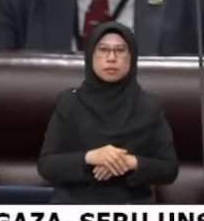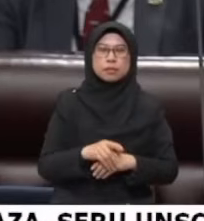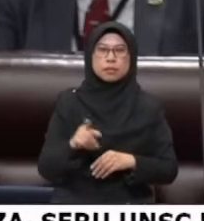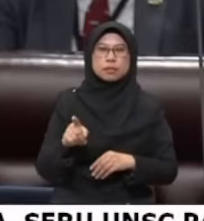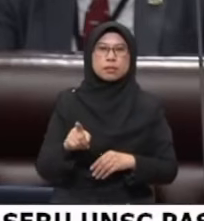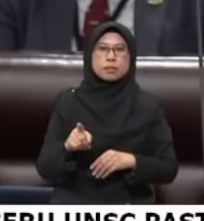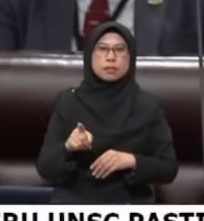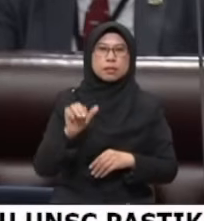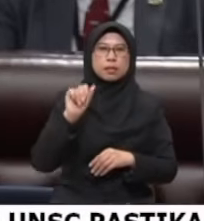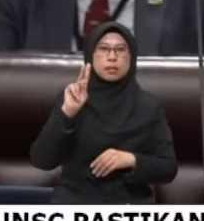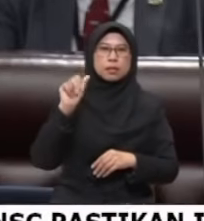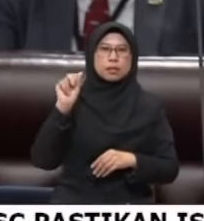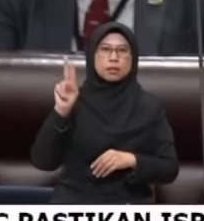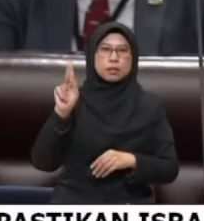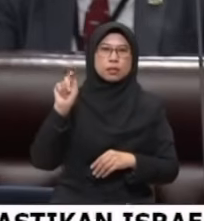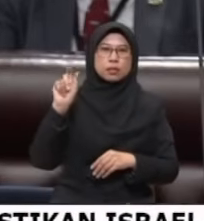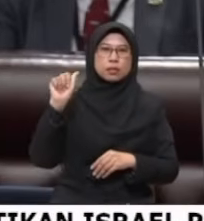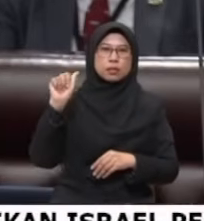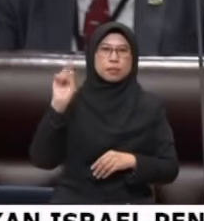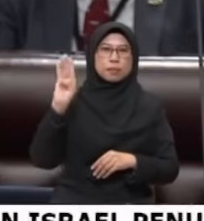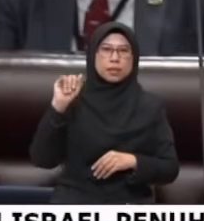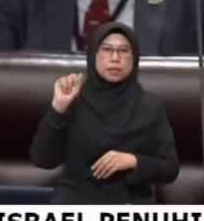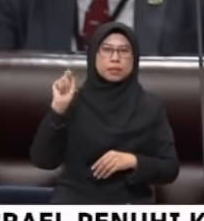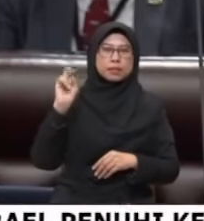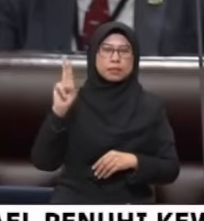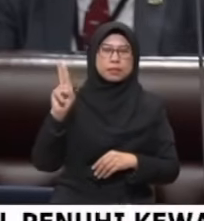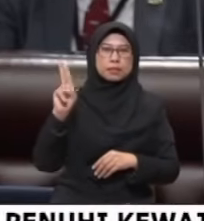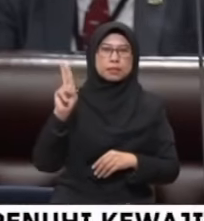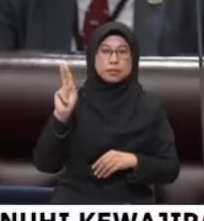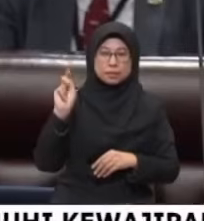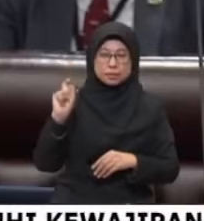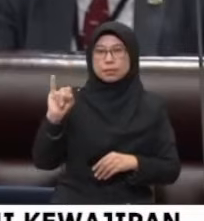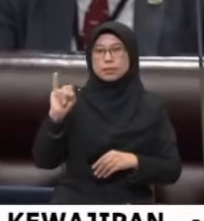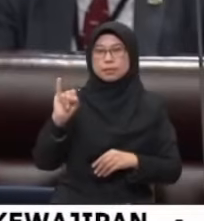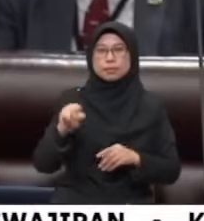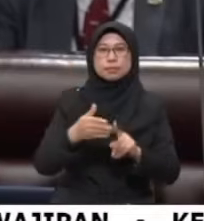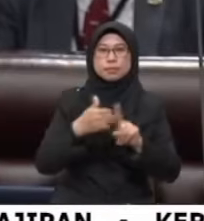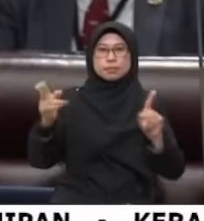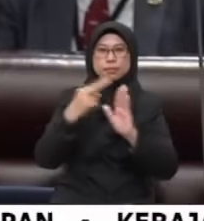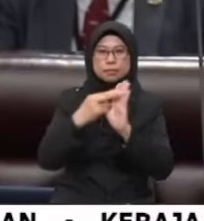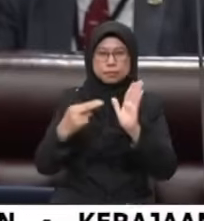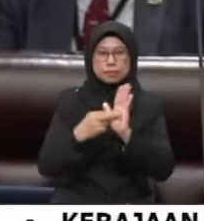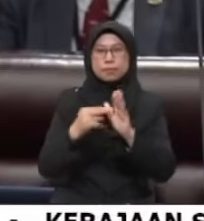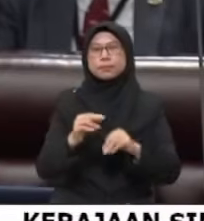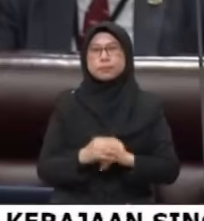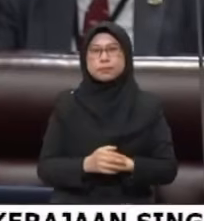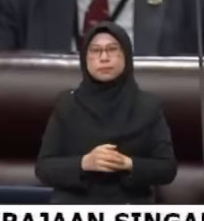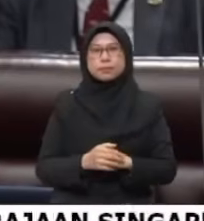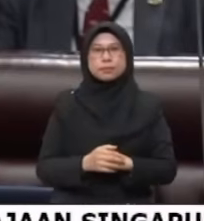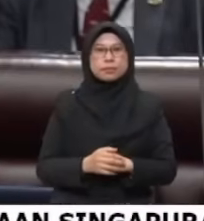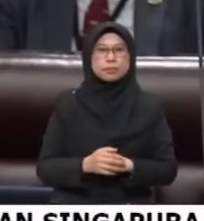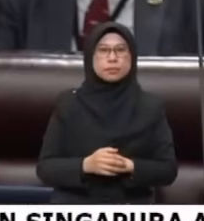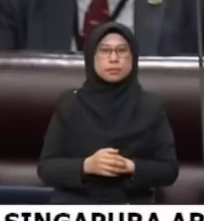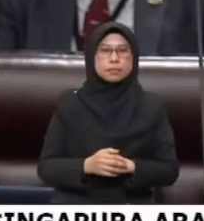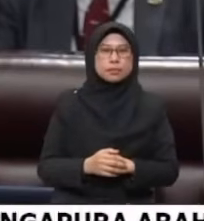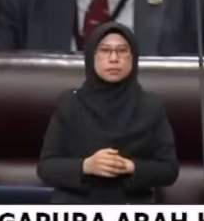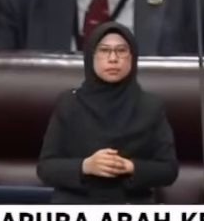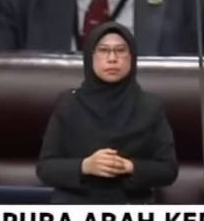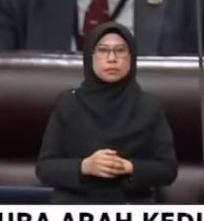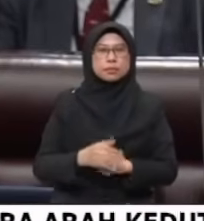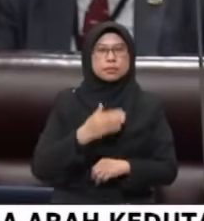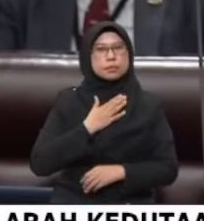antarabangsa Boleh silakan Terima kasih yang dipertua dan terima kasih yang berhormat menteri